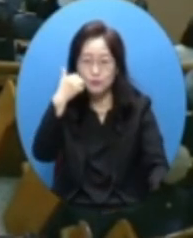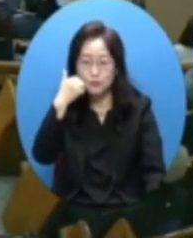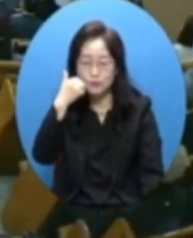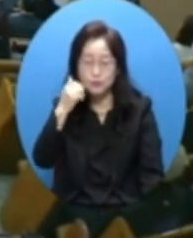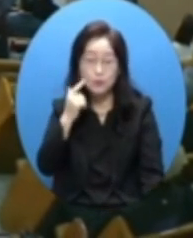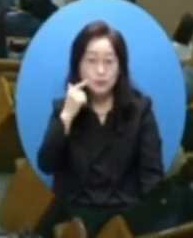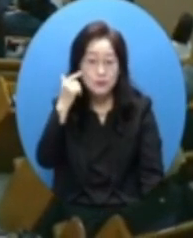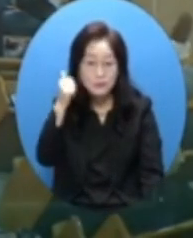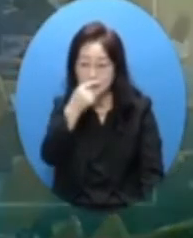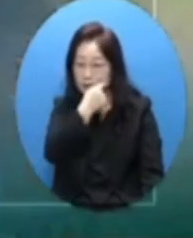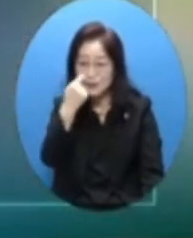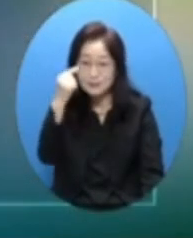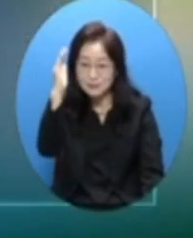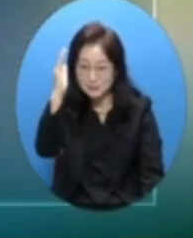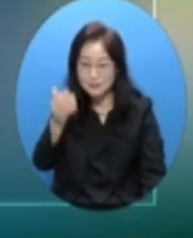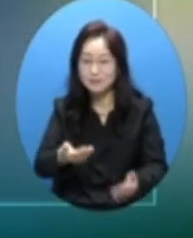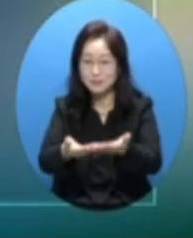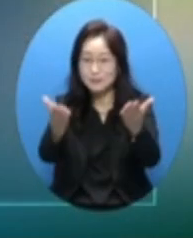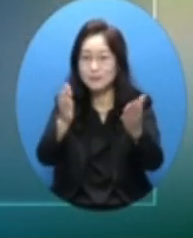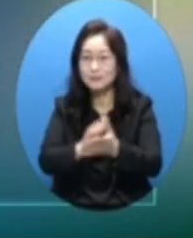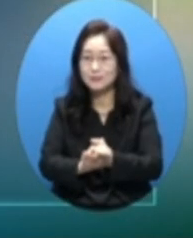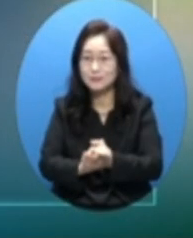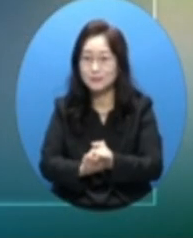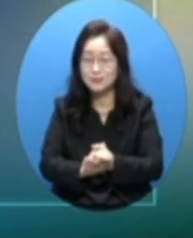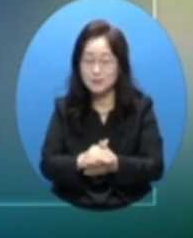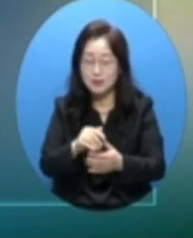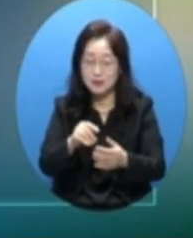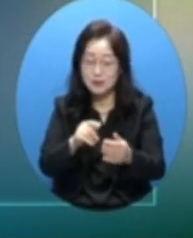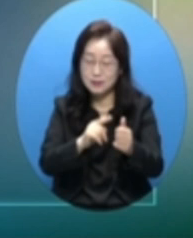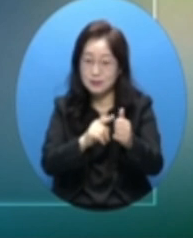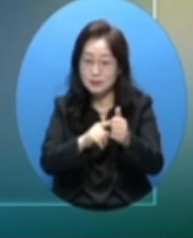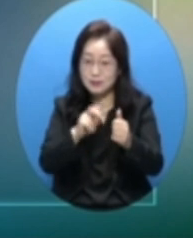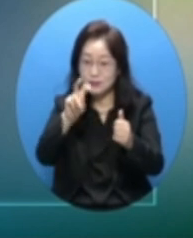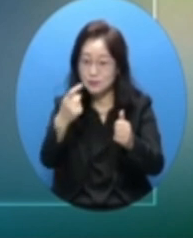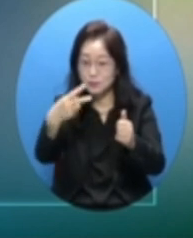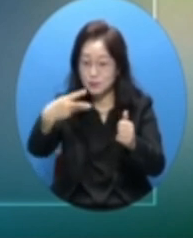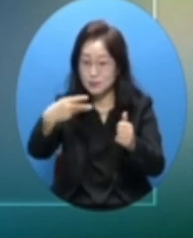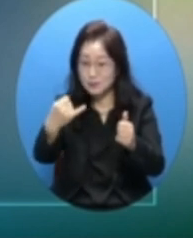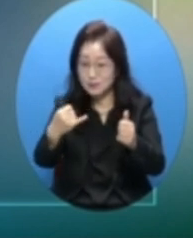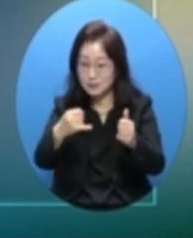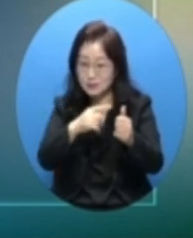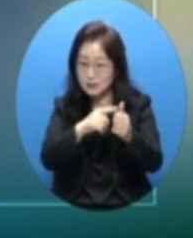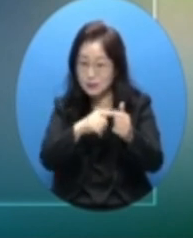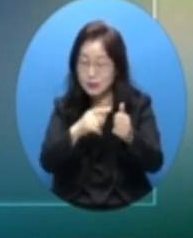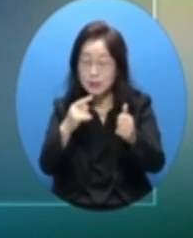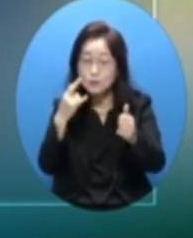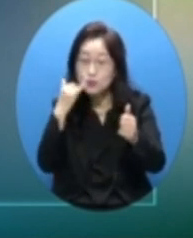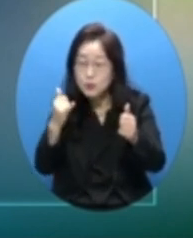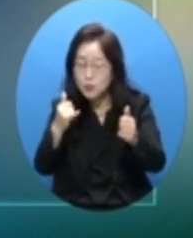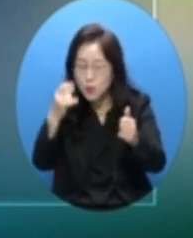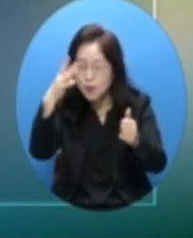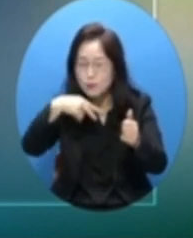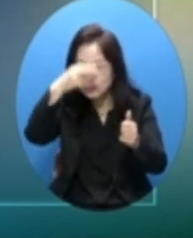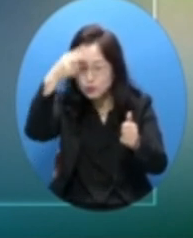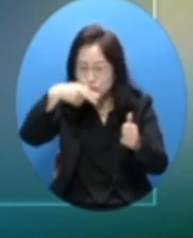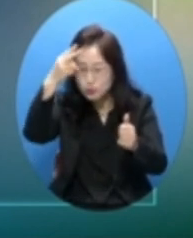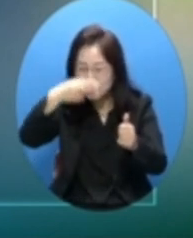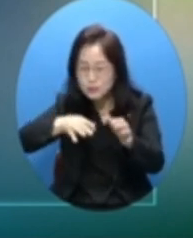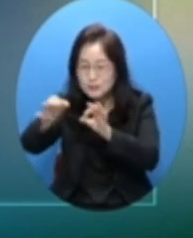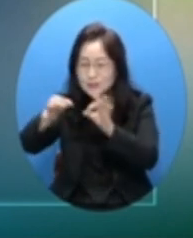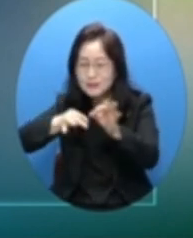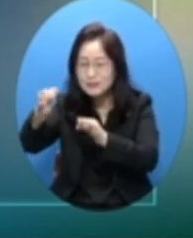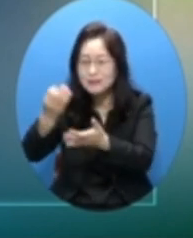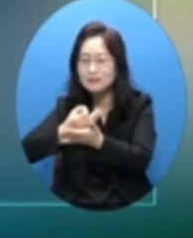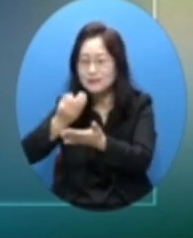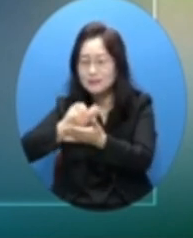목사님 간증으로 말씀을 마무리합니다 그 부모님이 선술집을 운영해서 우리 말하면 주점을 운영해갖고 겨우 생결류 유지하는